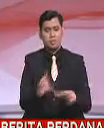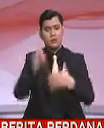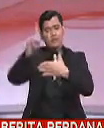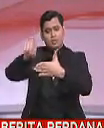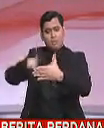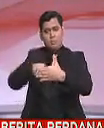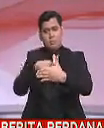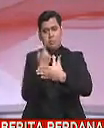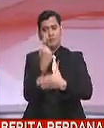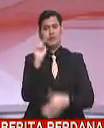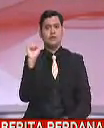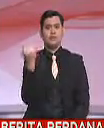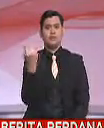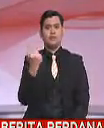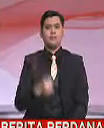sebulan.